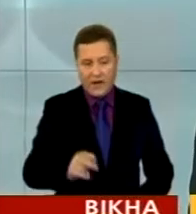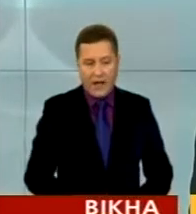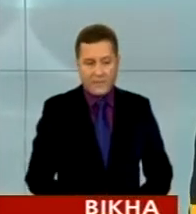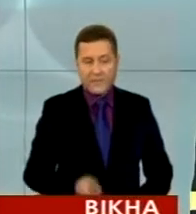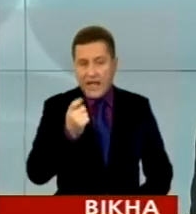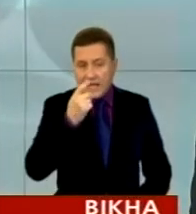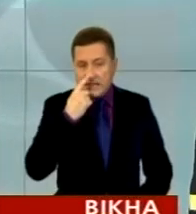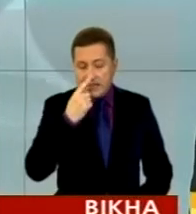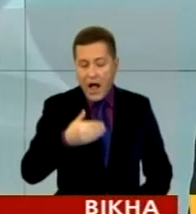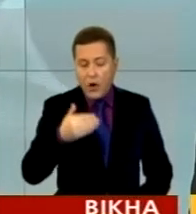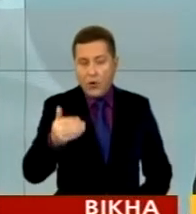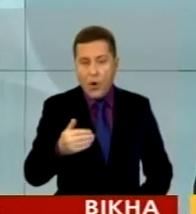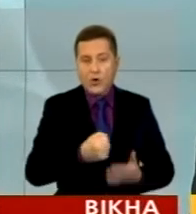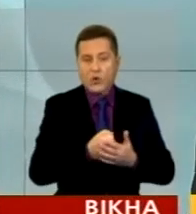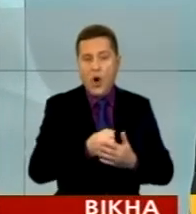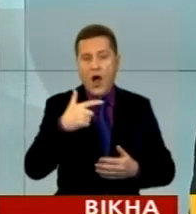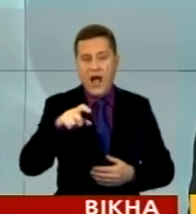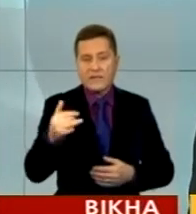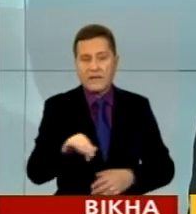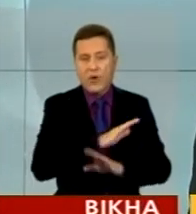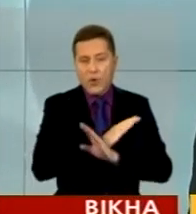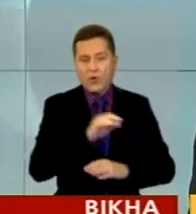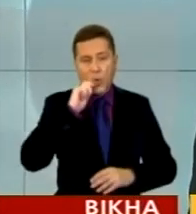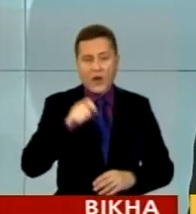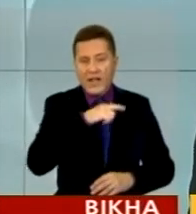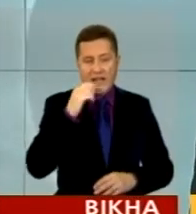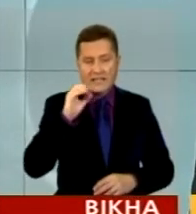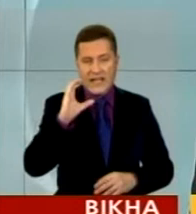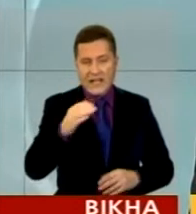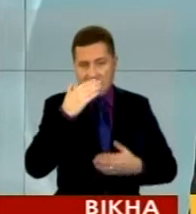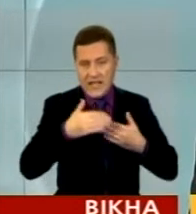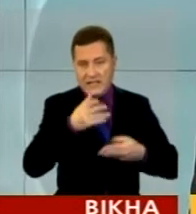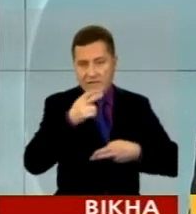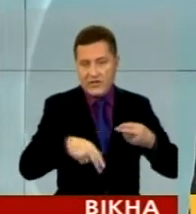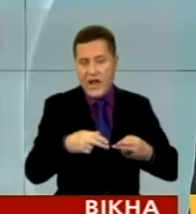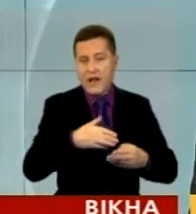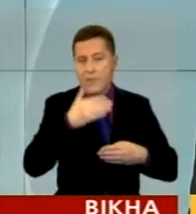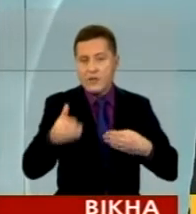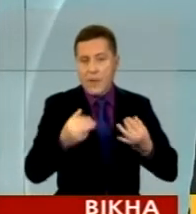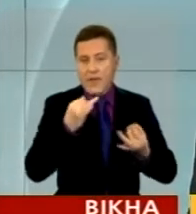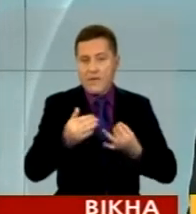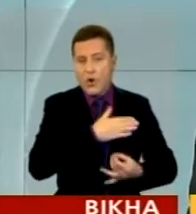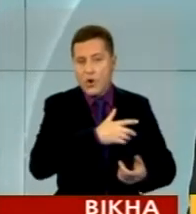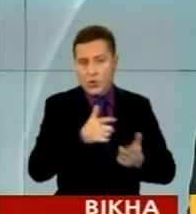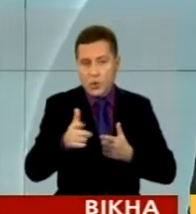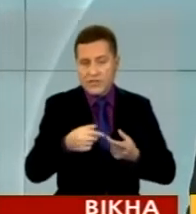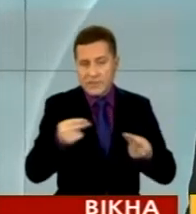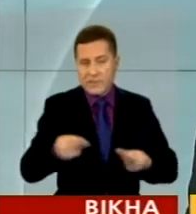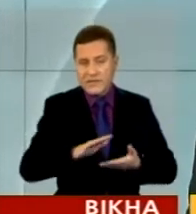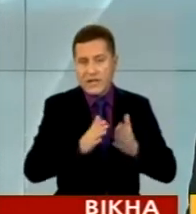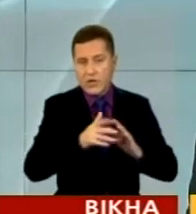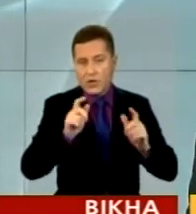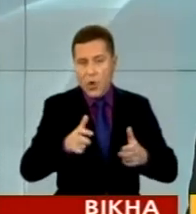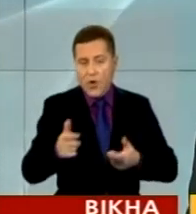За крок до газової угоди Україна, Росія та ЄС сьогодні на завершальному етапі переговорів готуються підписати договір про